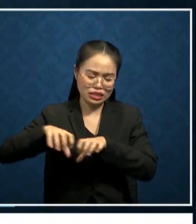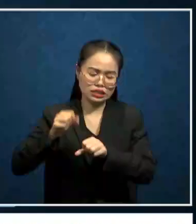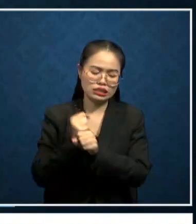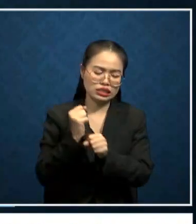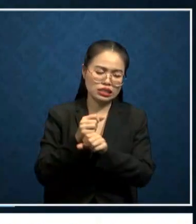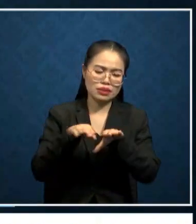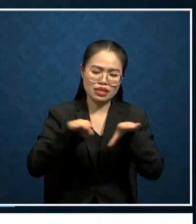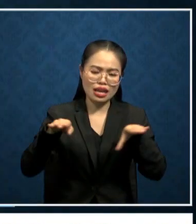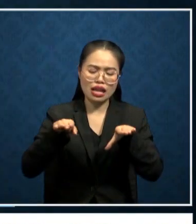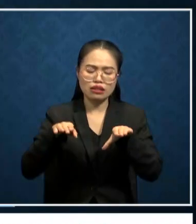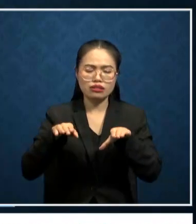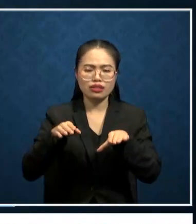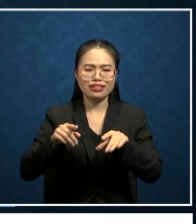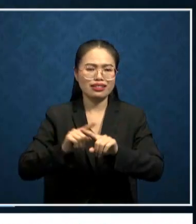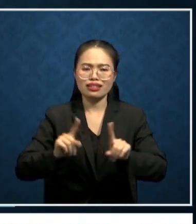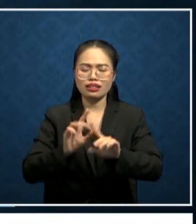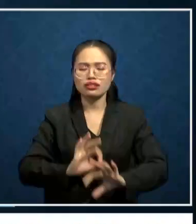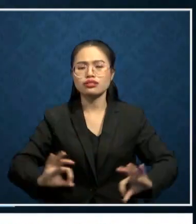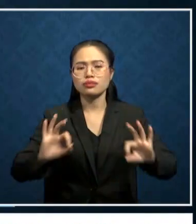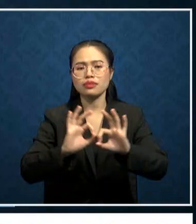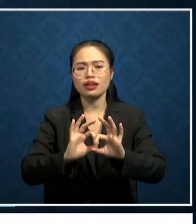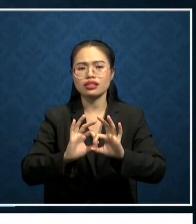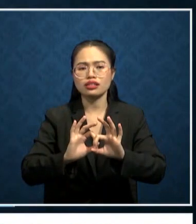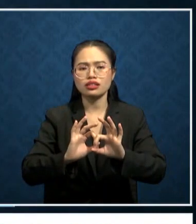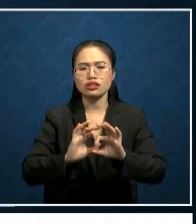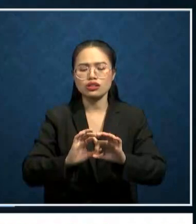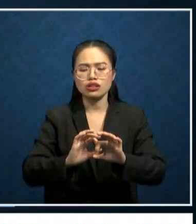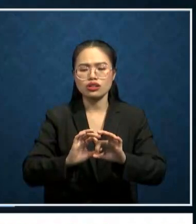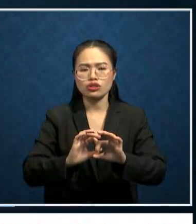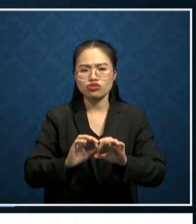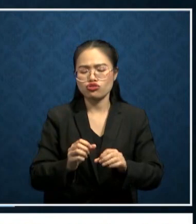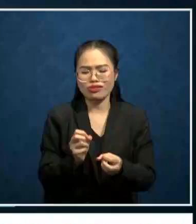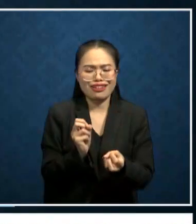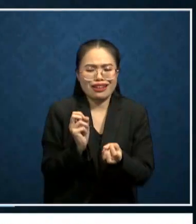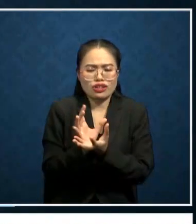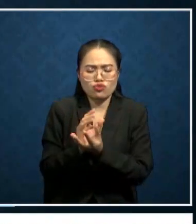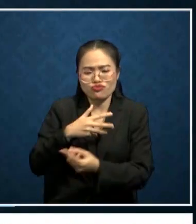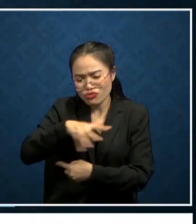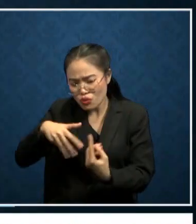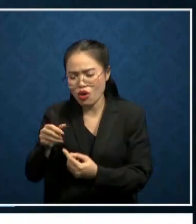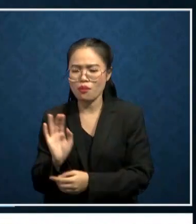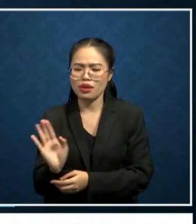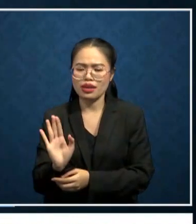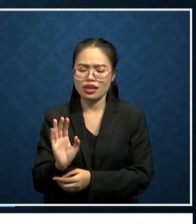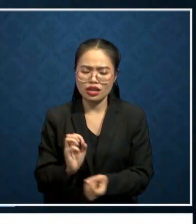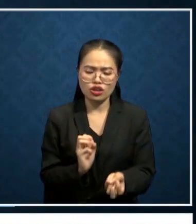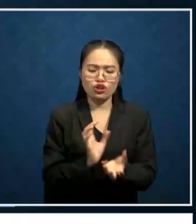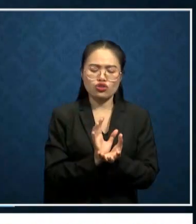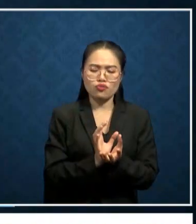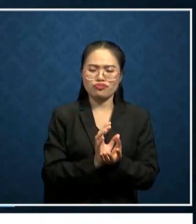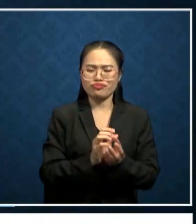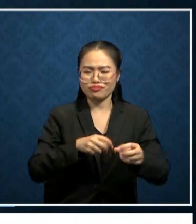ก็ตามนะครับก็ไม่ควรจะใช้ไปต้องต้องไม่เกิดผลกระทบแล้วก็สร้างภาระให้แก่ผู้เสีย